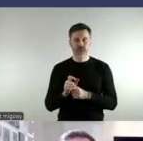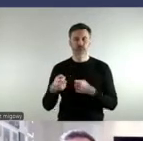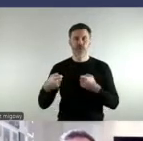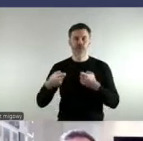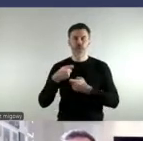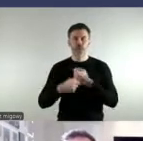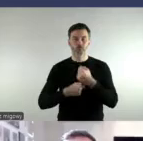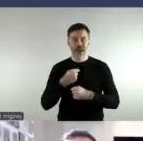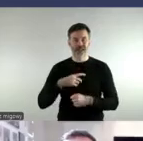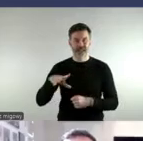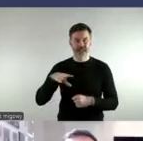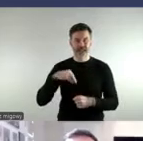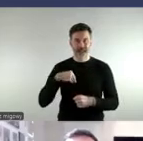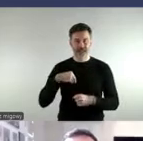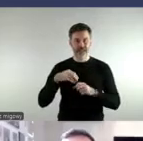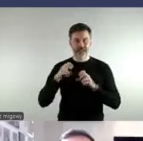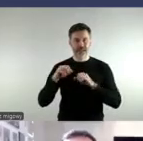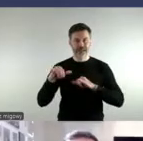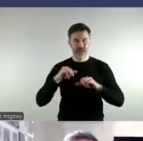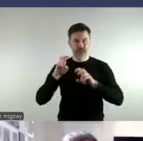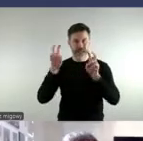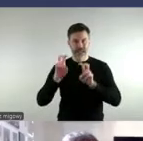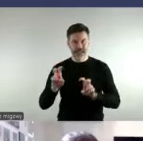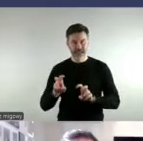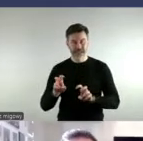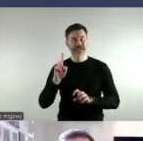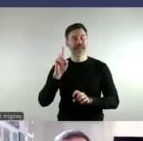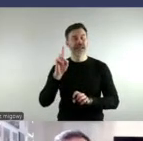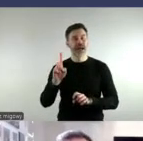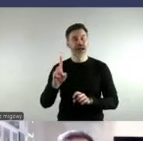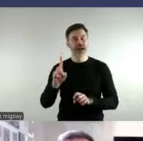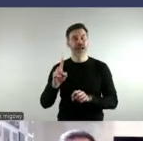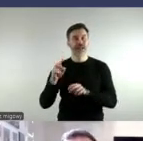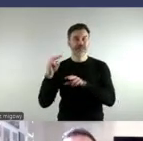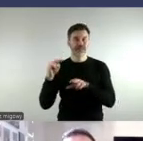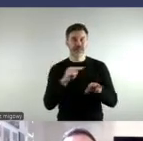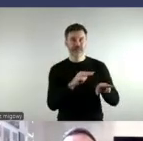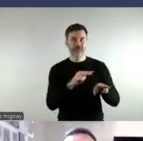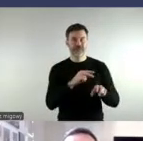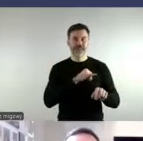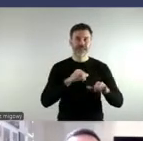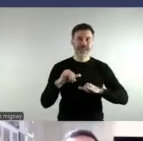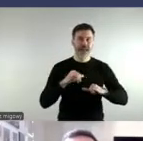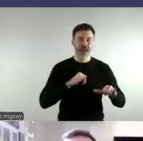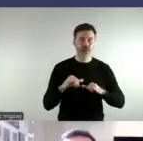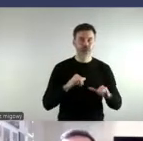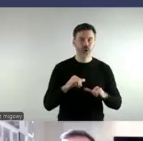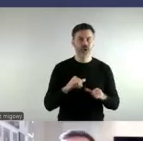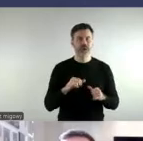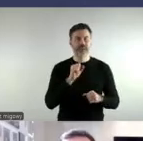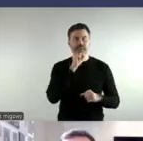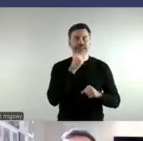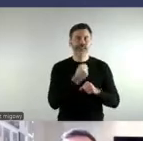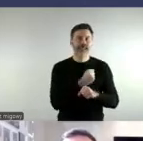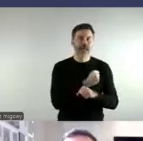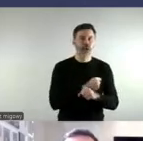z nami w that zakresie zarządzania collaborate with kryzysowego, us ale też in odległość this wobec crisis naszych management, samorządowców, czyli naszych wójtów, burmistrzów czy but their starostów, dependency on our